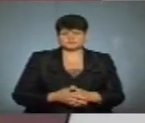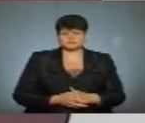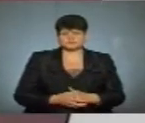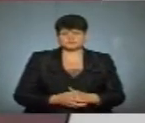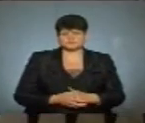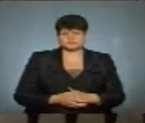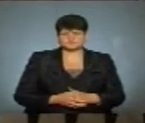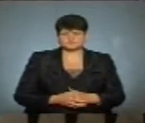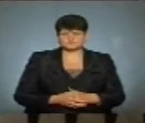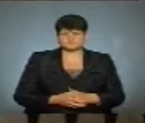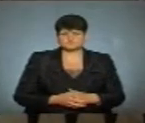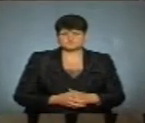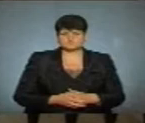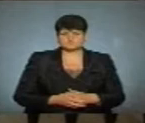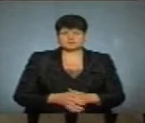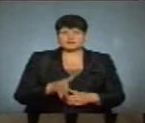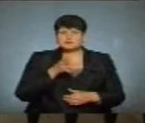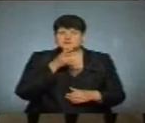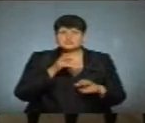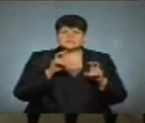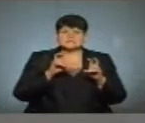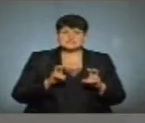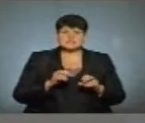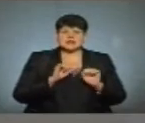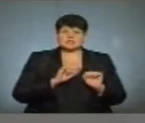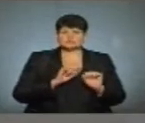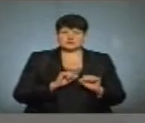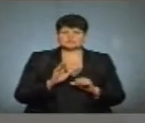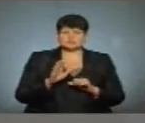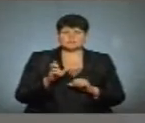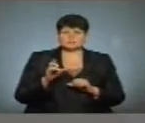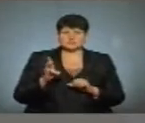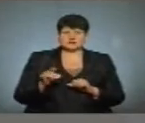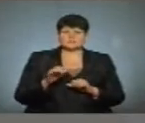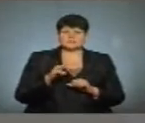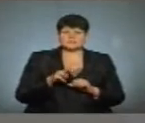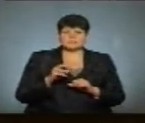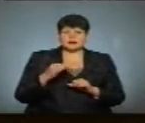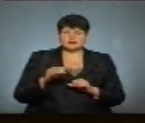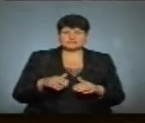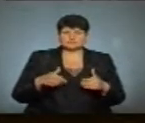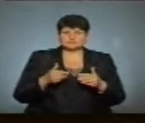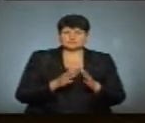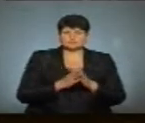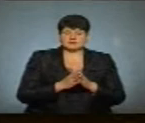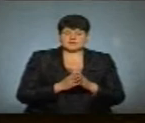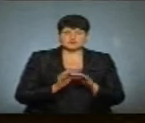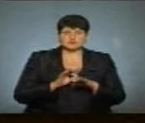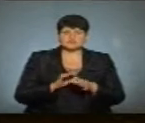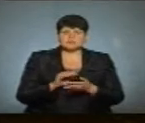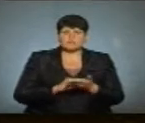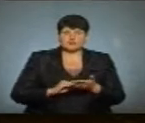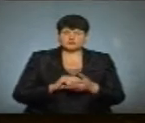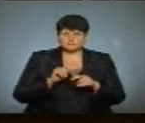Шова. Під час засідання адвокат Володимира Біляшевича Максим Майка звернувся з клопотанням провести повторне